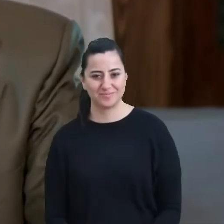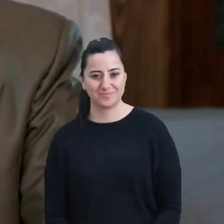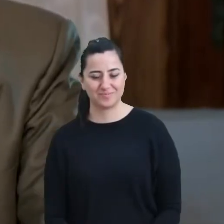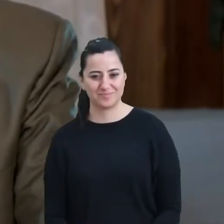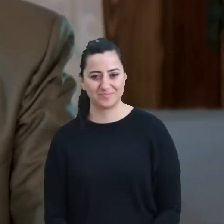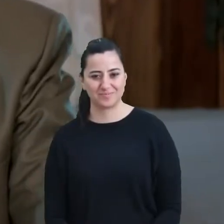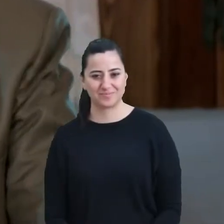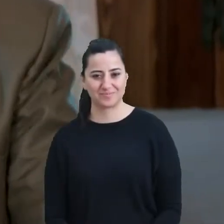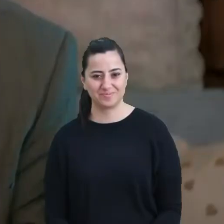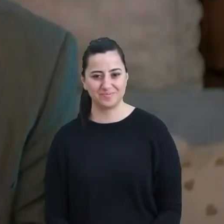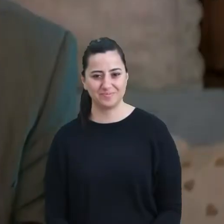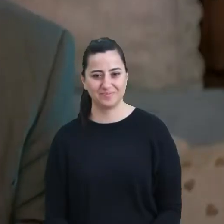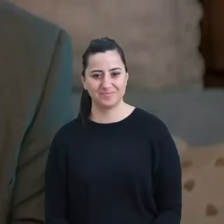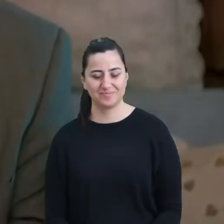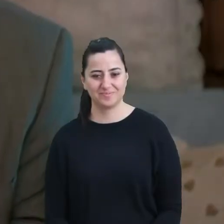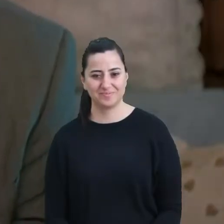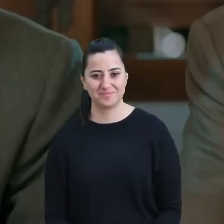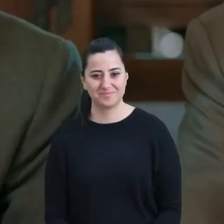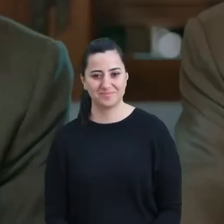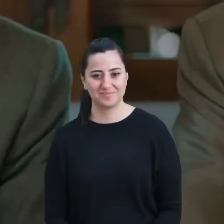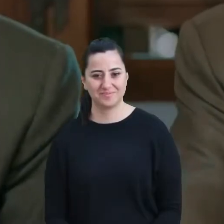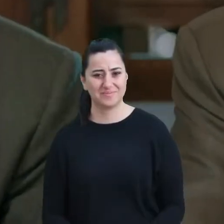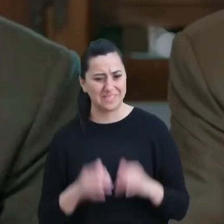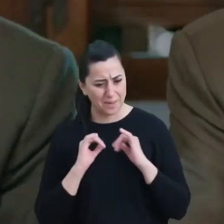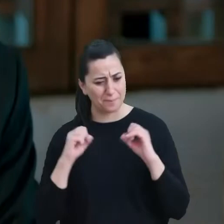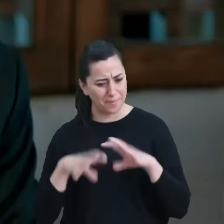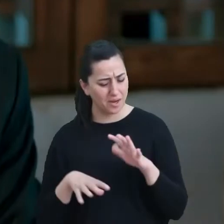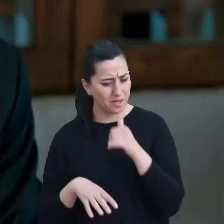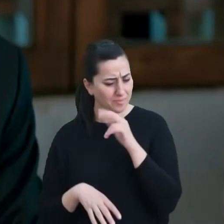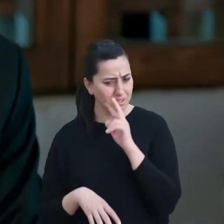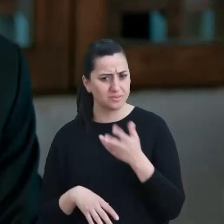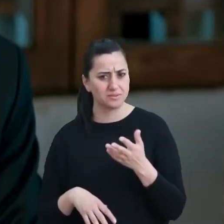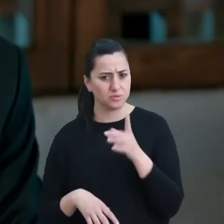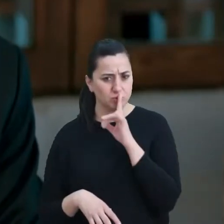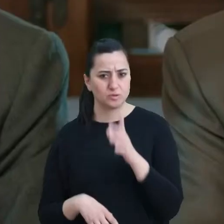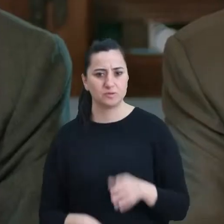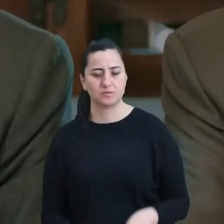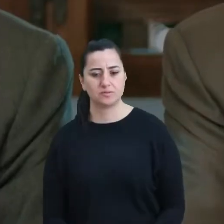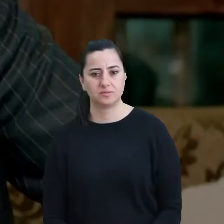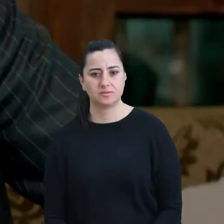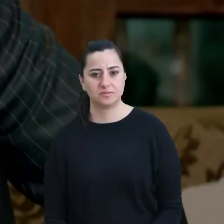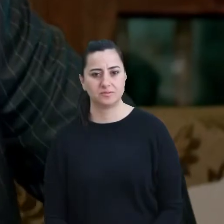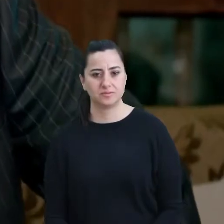gülerken İsmail'den sert bir dirsek geldi. Kıs kıs gülüyorlar. Rahat bırakın lan adamı.